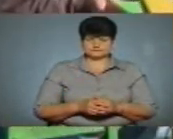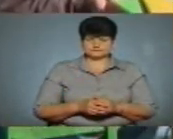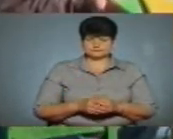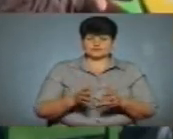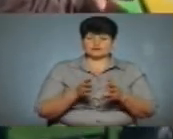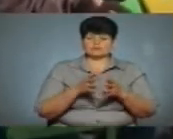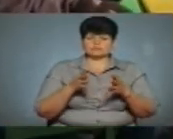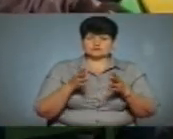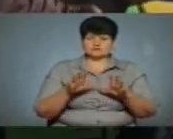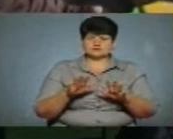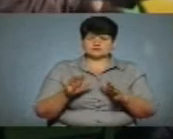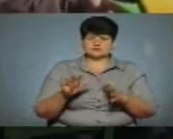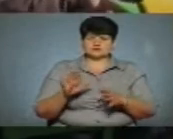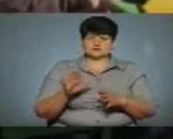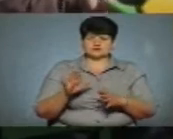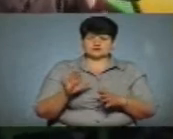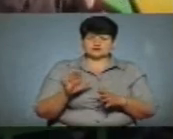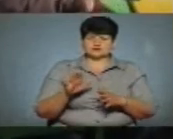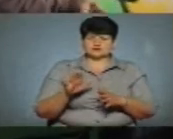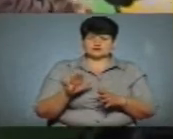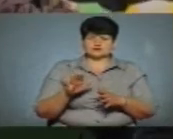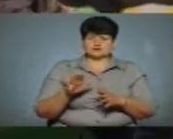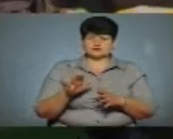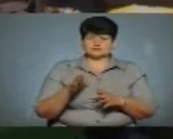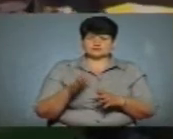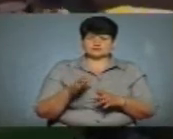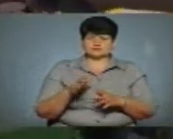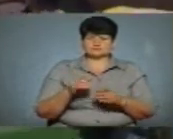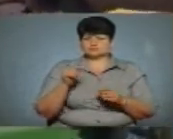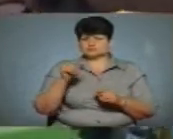Переважно водорості, тому що вони дуже усі і не тягнуться. Пляшки,